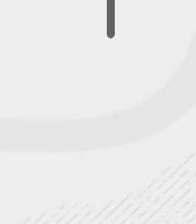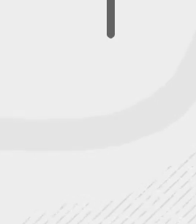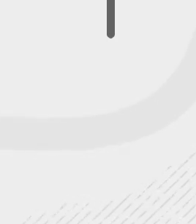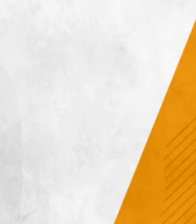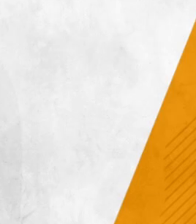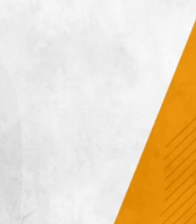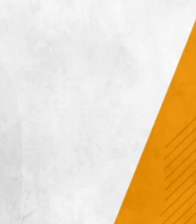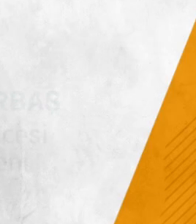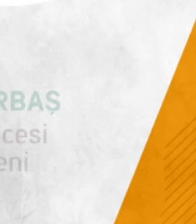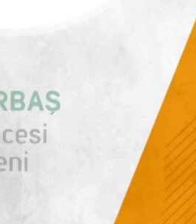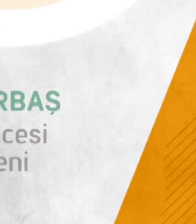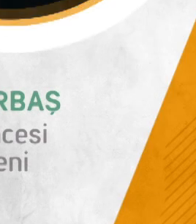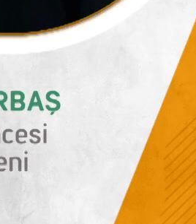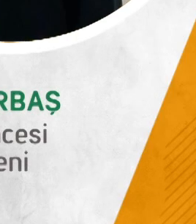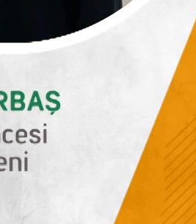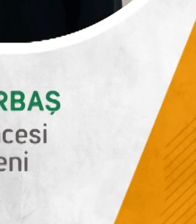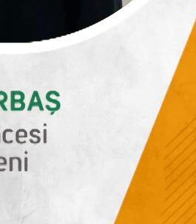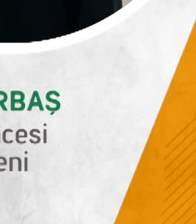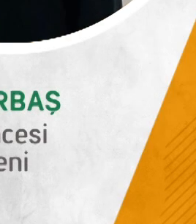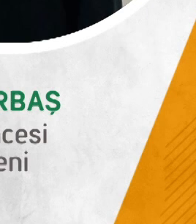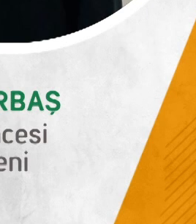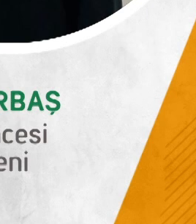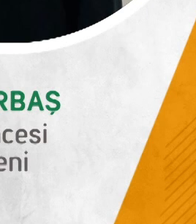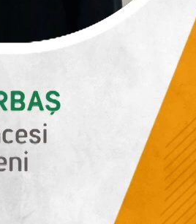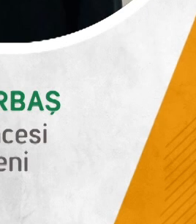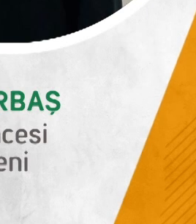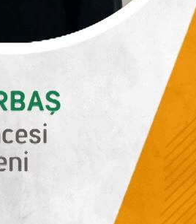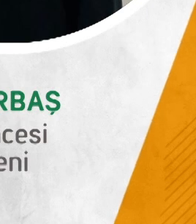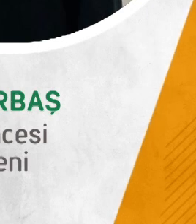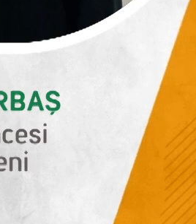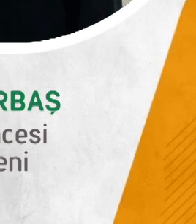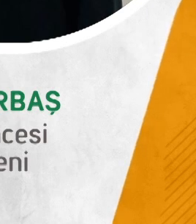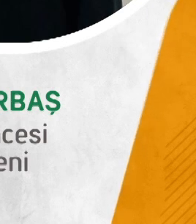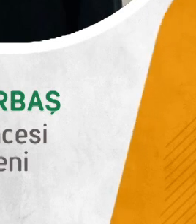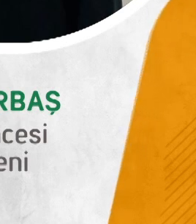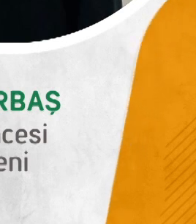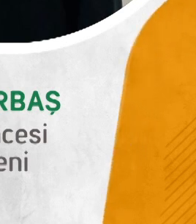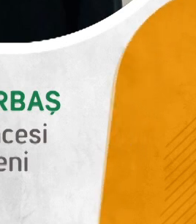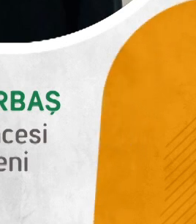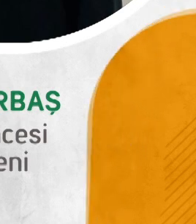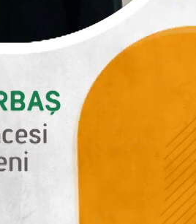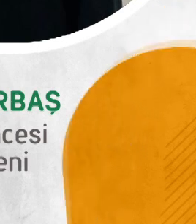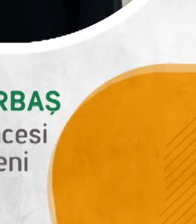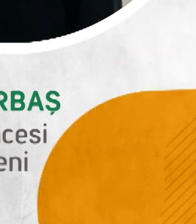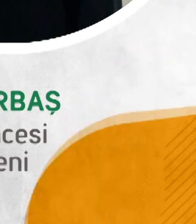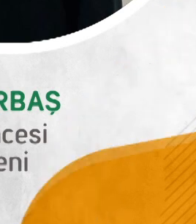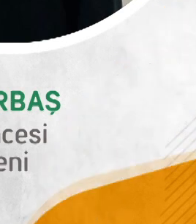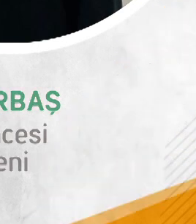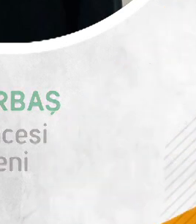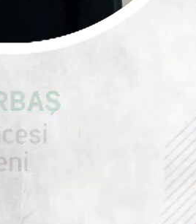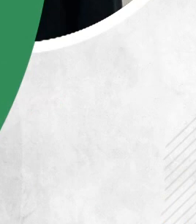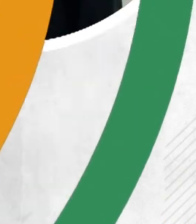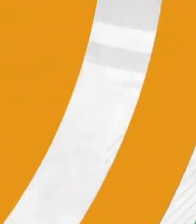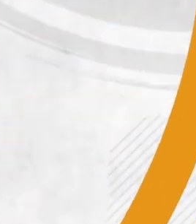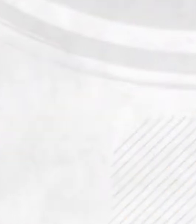sağlanmalı? Konuyla ilgili merak edilenleri okul öncesi öğretmeni Hüda Erbaş, birazdan Yeni Güne Merhaba'da